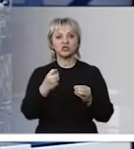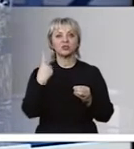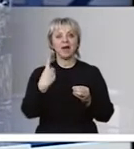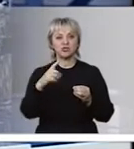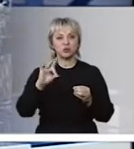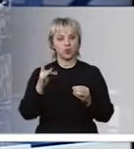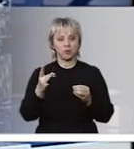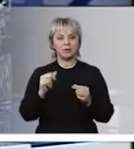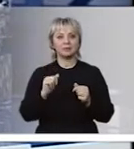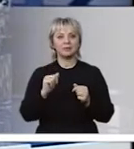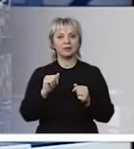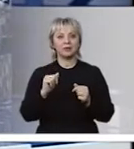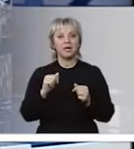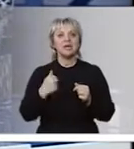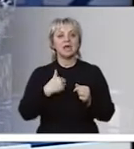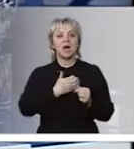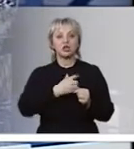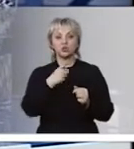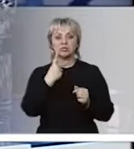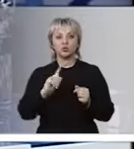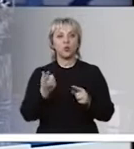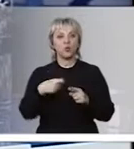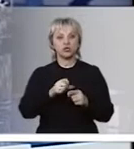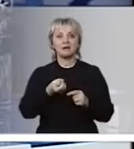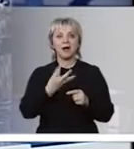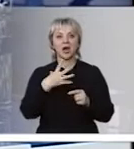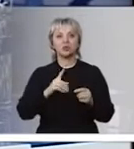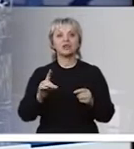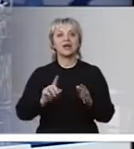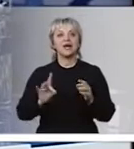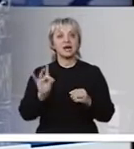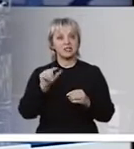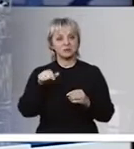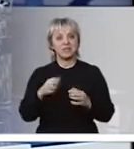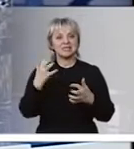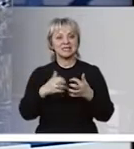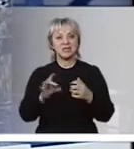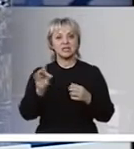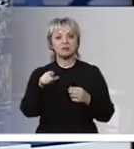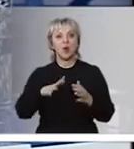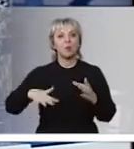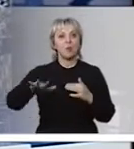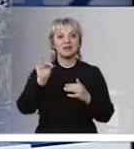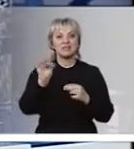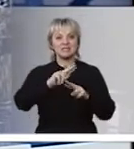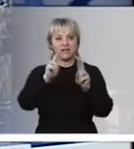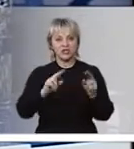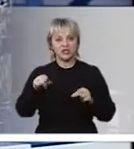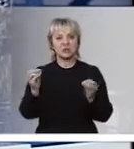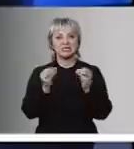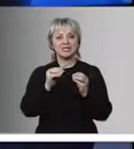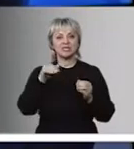10 501 рубль. Я хочу сказать, что это очень хороший размер, потому что средний размер по Российской